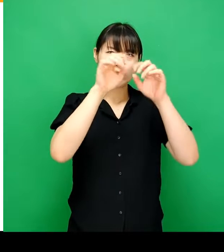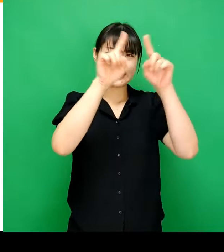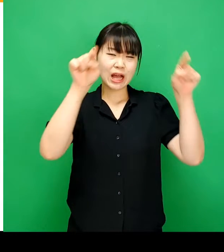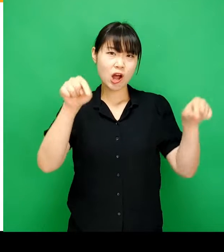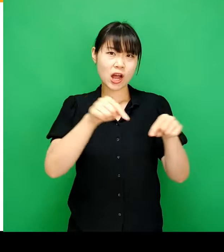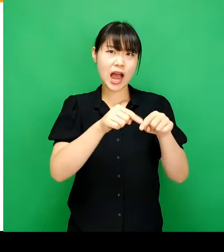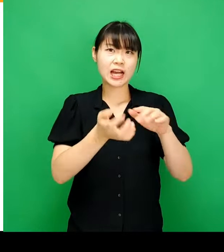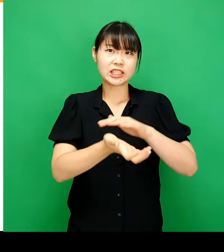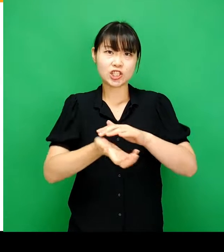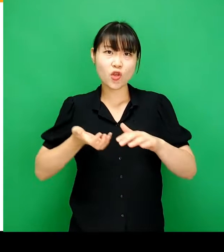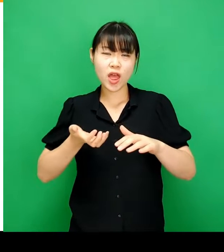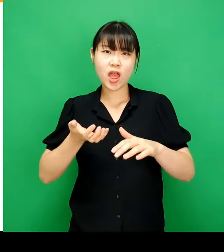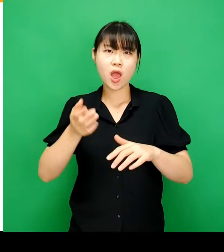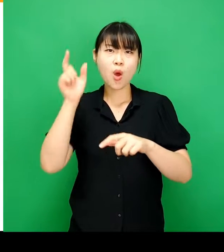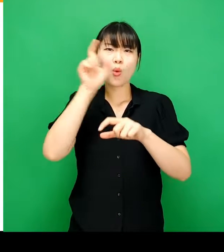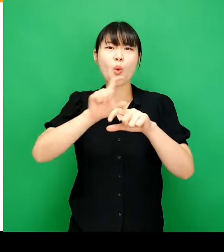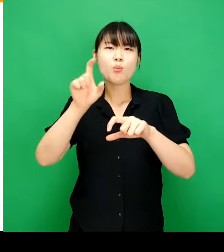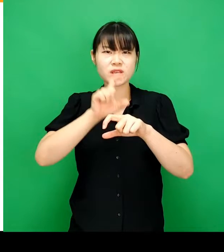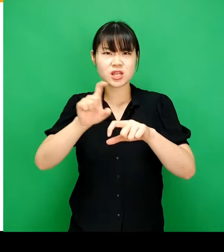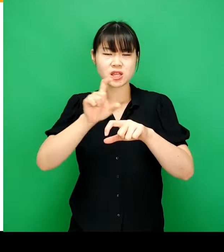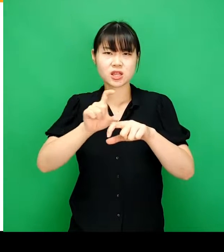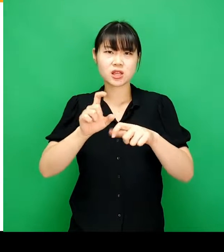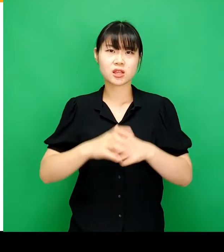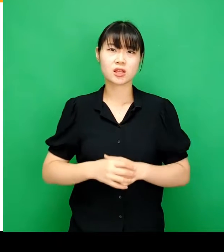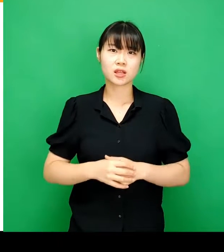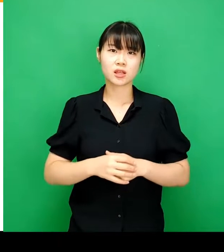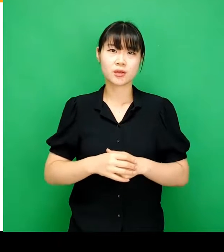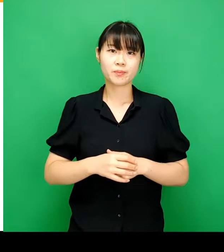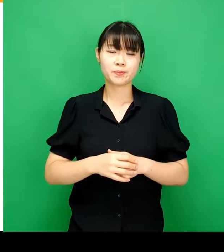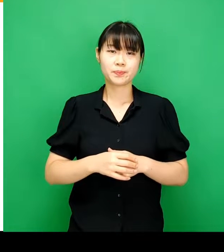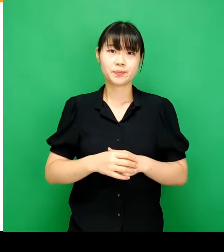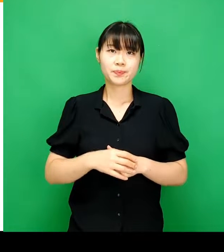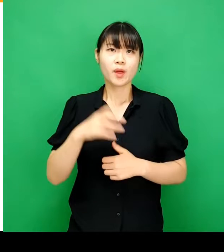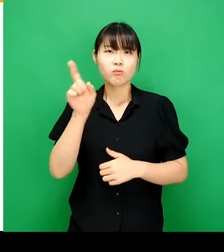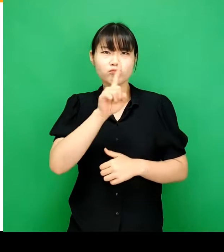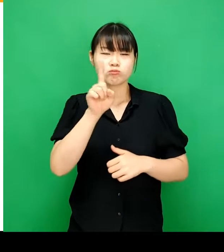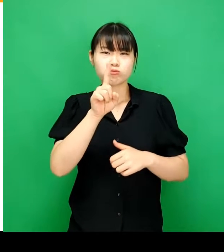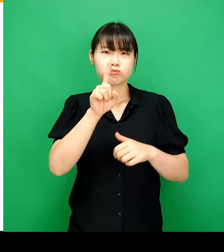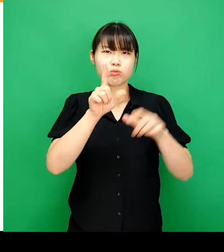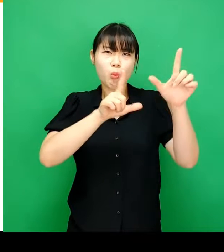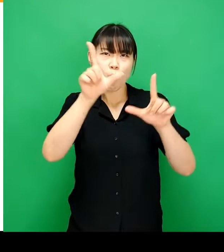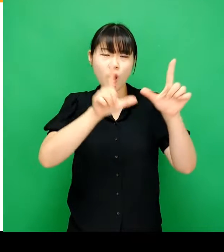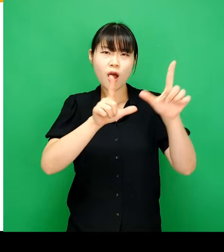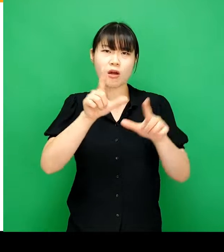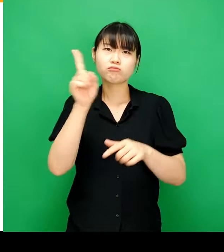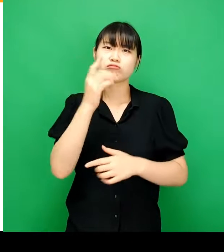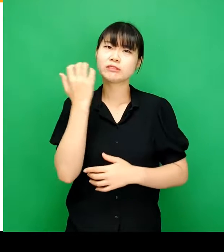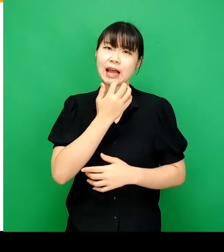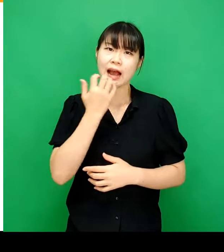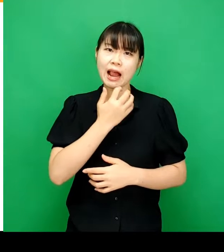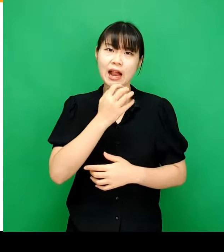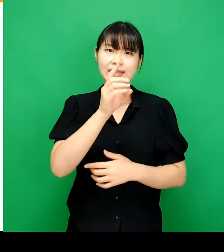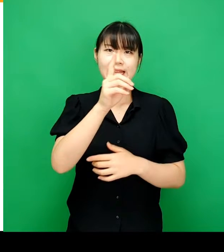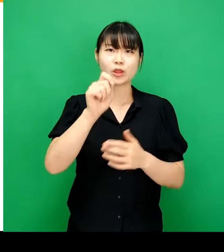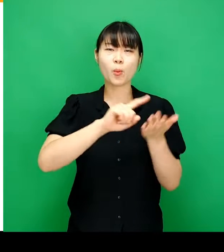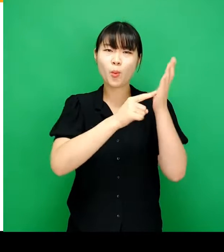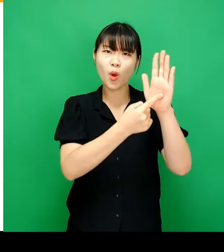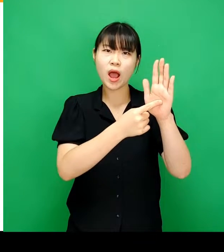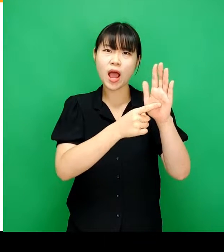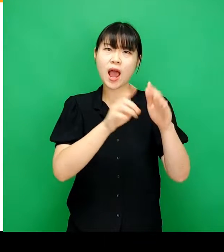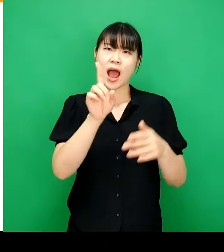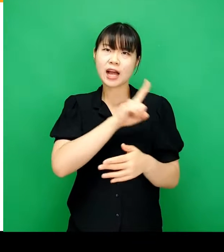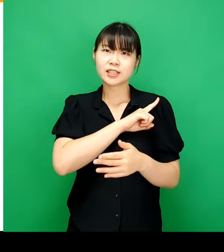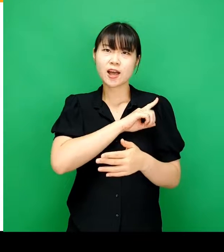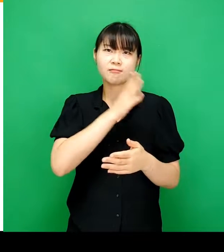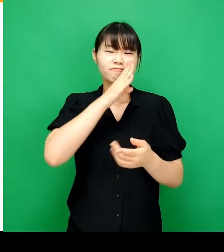데이터를 시각화하기에 앞서 여러 고민을 하게 되는데요. 어떤 도형과 어떤 색상이 데이터를 표현하는 데